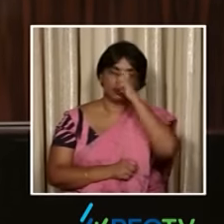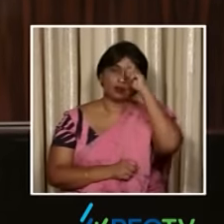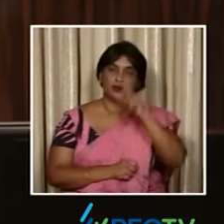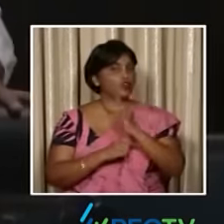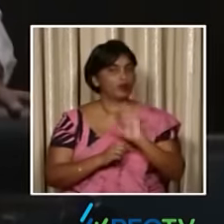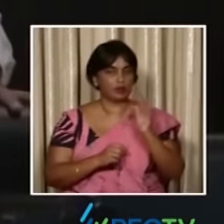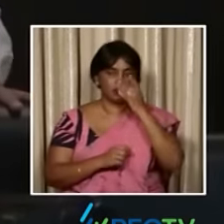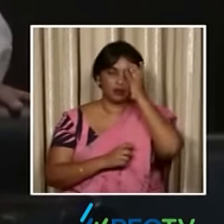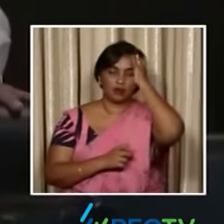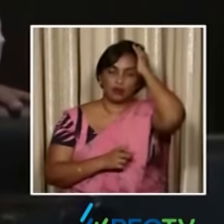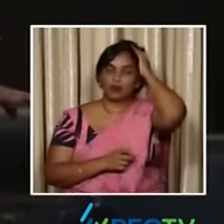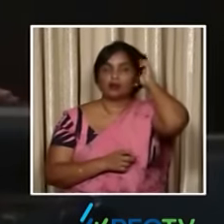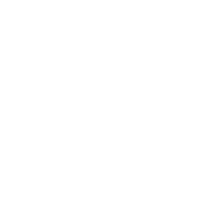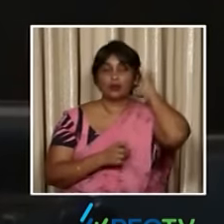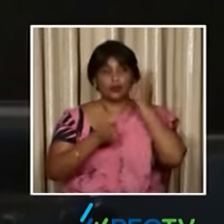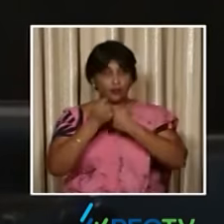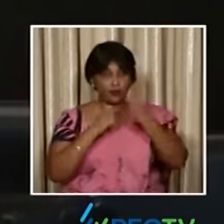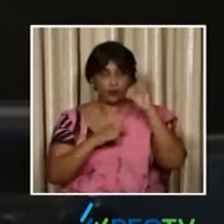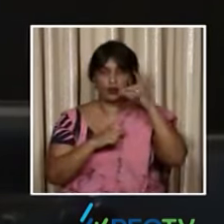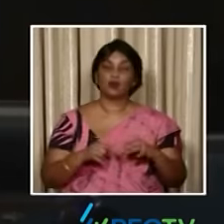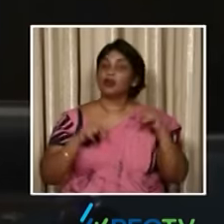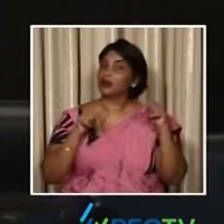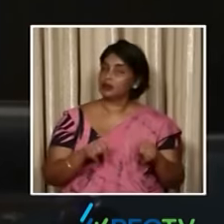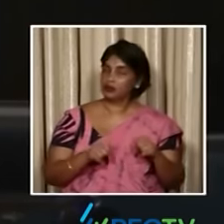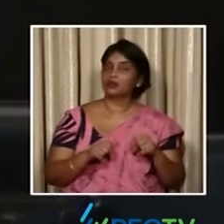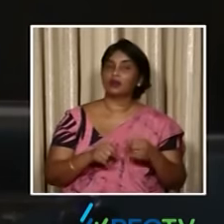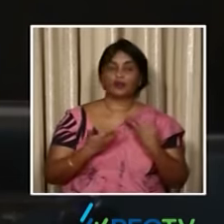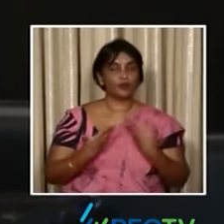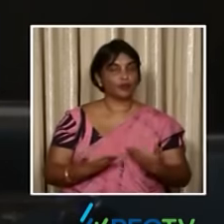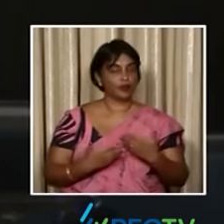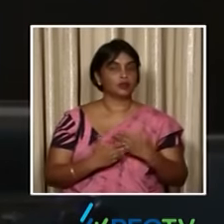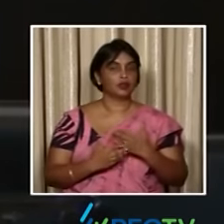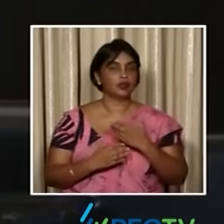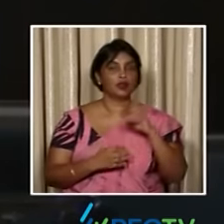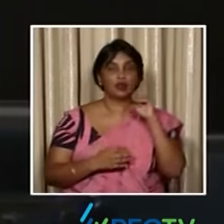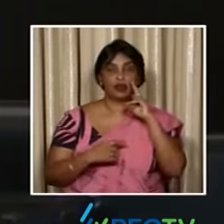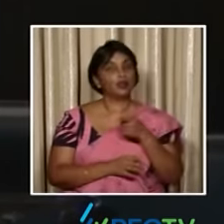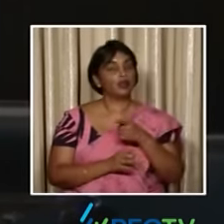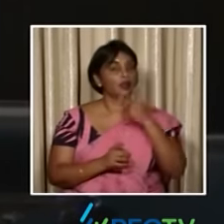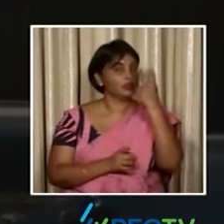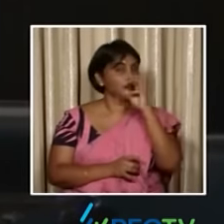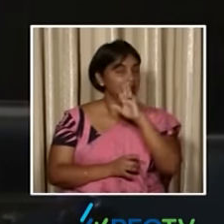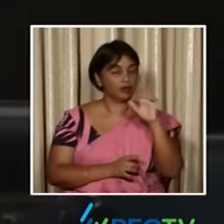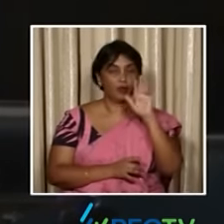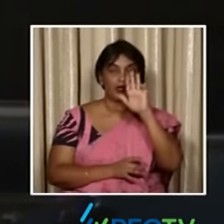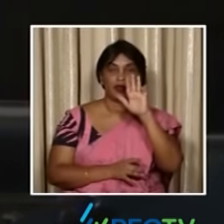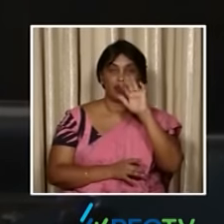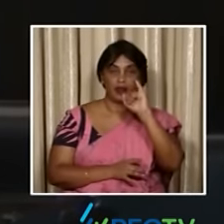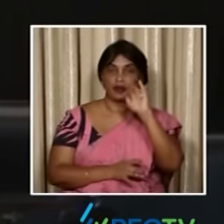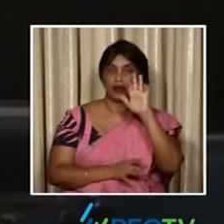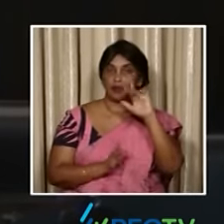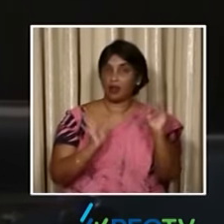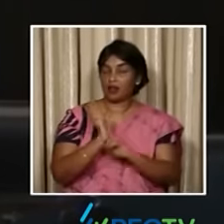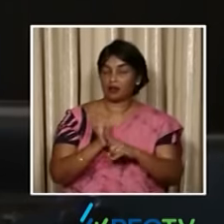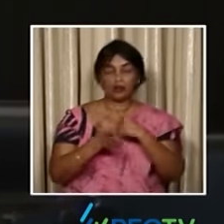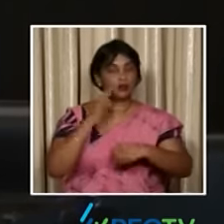ජනවරම ලැබුණේ විකුණලා තියෙන රාජ්‍ය දේපලත් නැවත පවර ගන්න. වත්මන් රනිල් රාජපක්ෂ මහත්මයාගේ ආණ්ඩුව 69 ලක්ෂයක් ජනතාවගේ